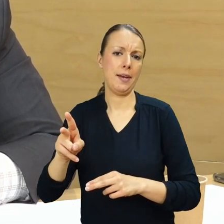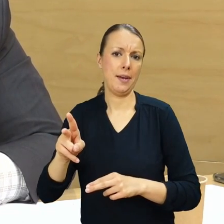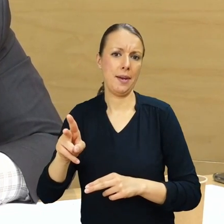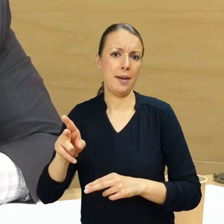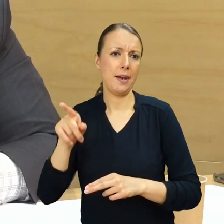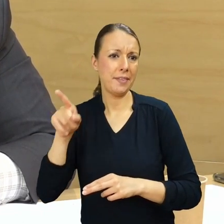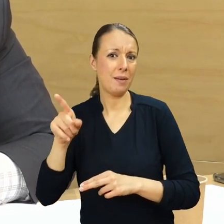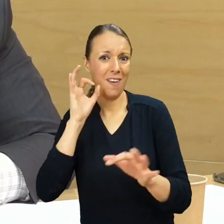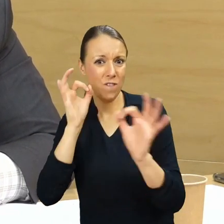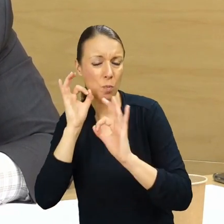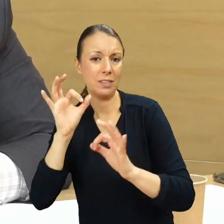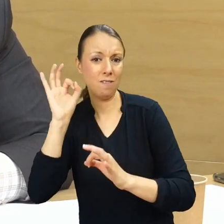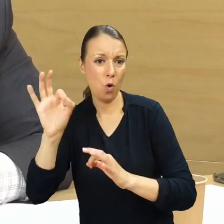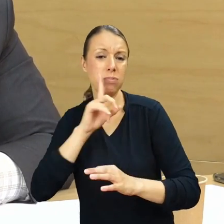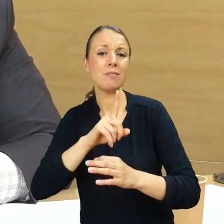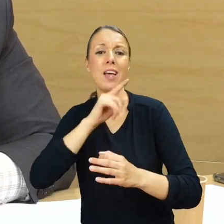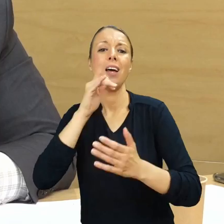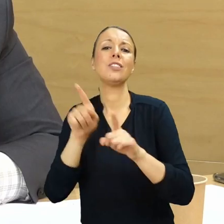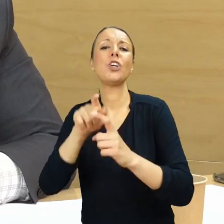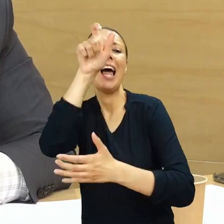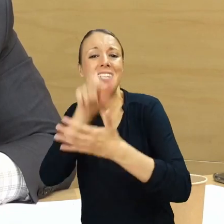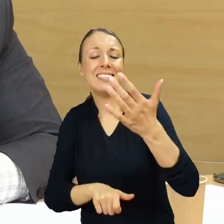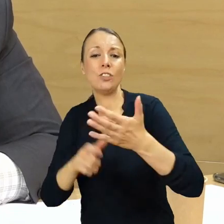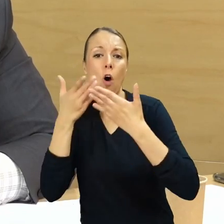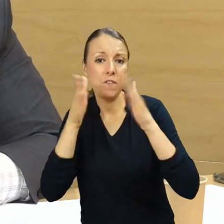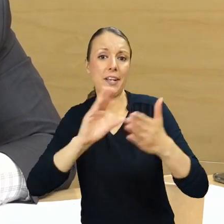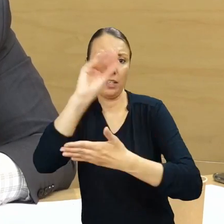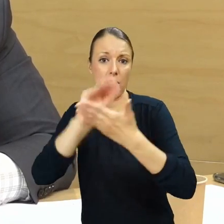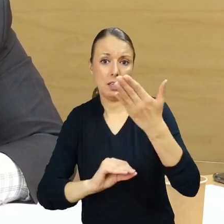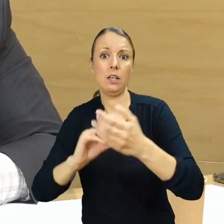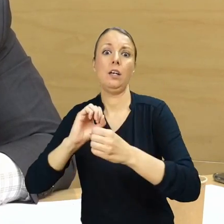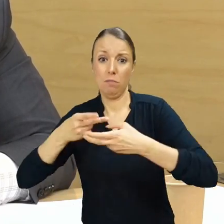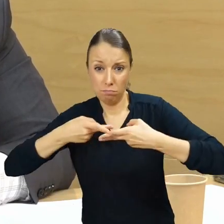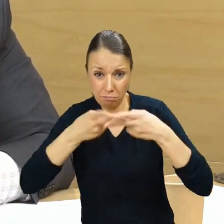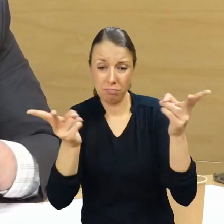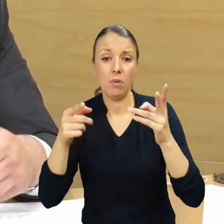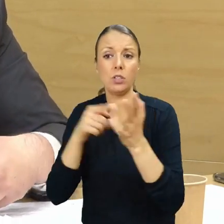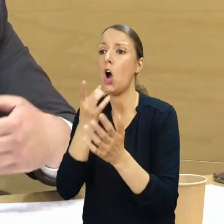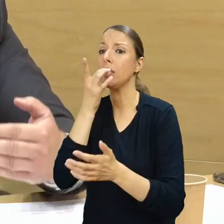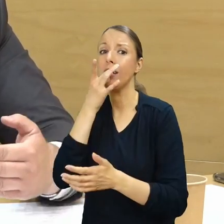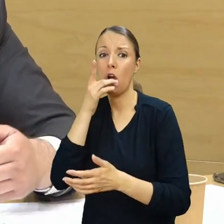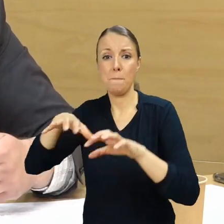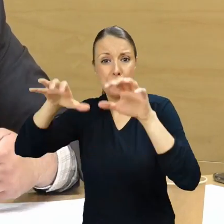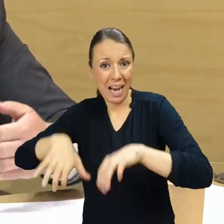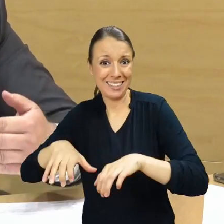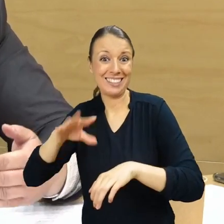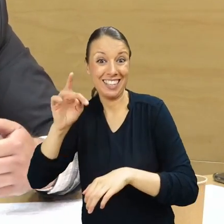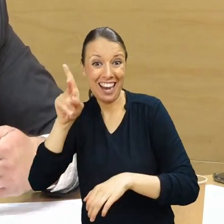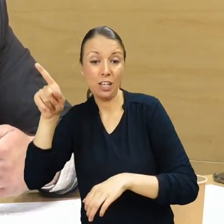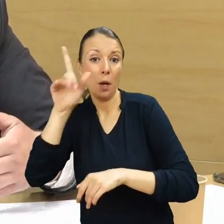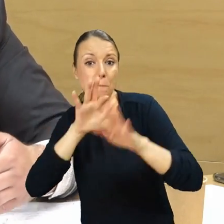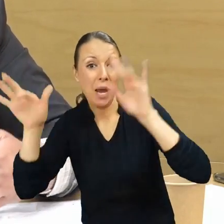tak naprawdę, listy otwarte, które oskarżają prezes Trybunału o to, że manipulujemy składami. A mimo to